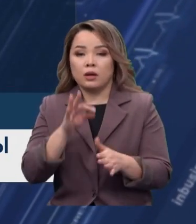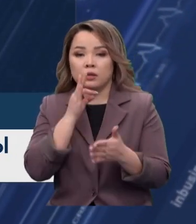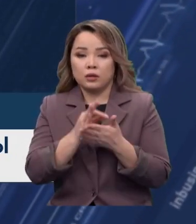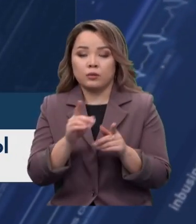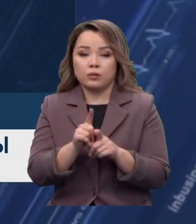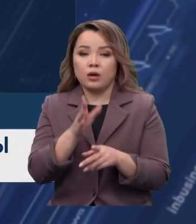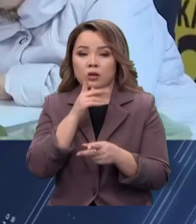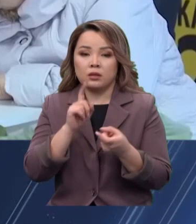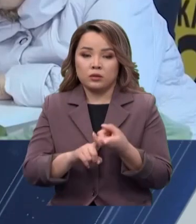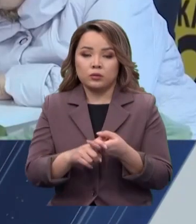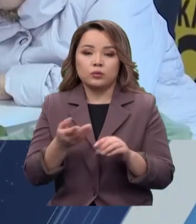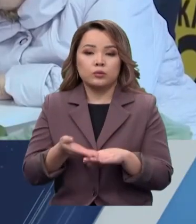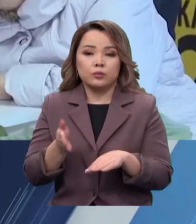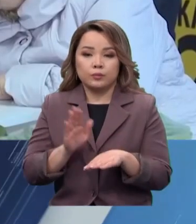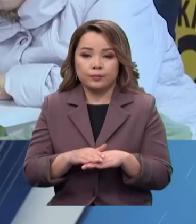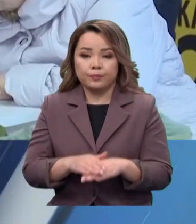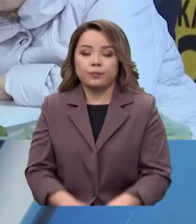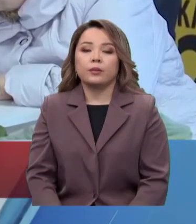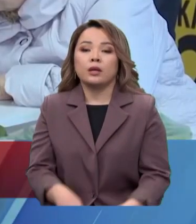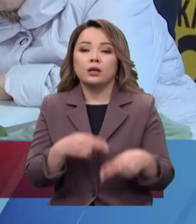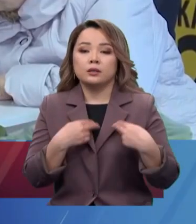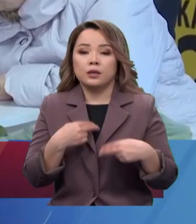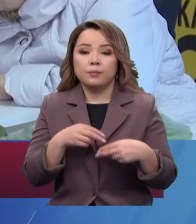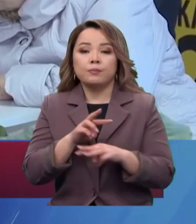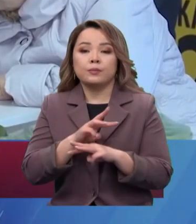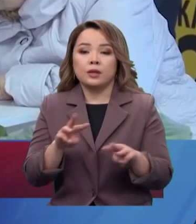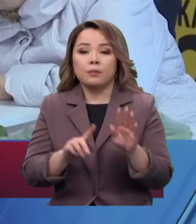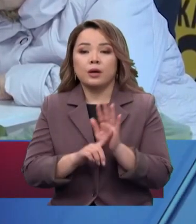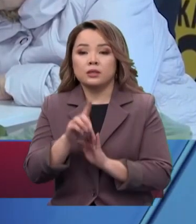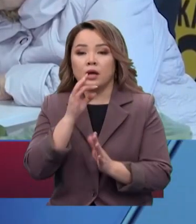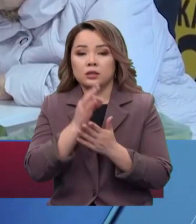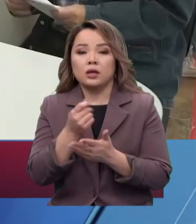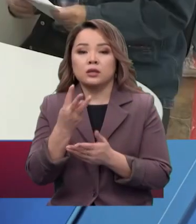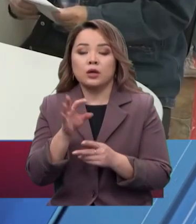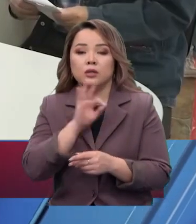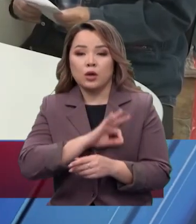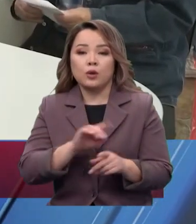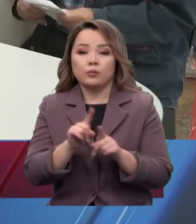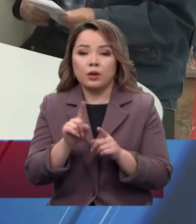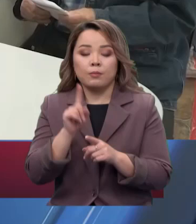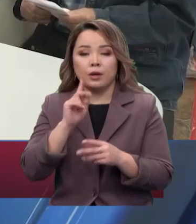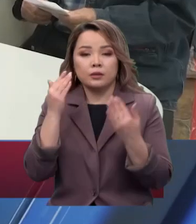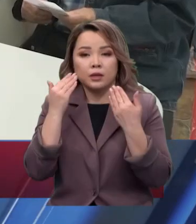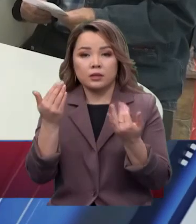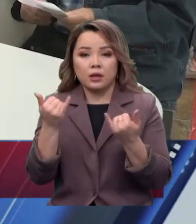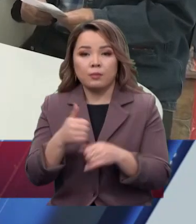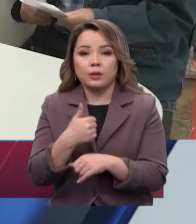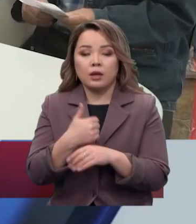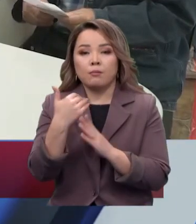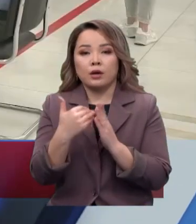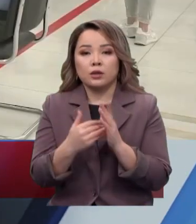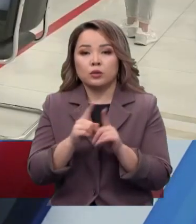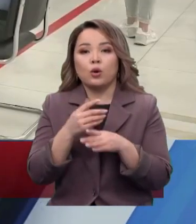сияқты. Сондықтан еңбек министрлігінің бұл бастамасы қаншалықты тиімді болары белгісіз. Билік